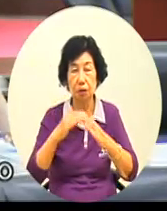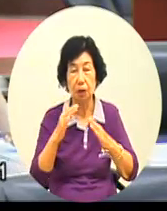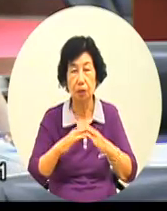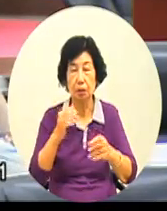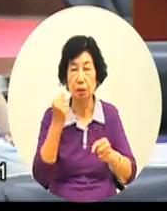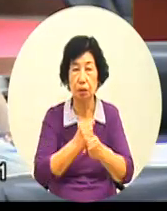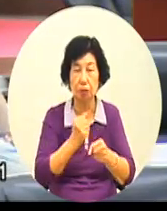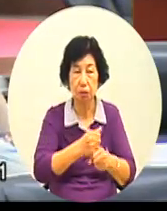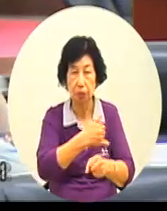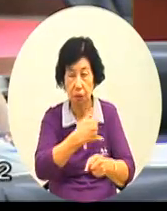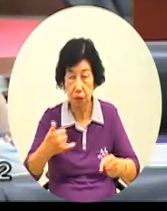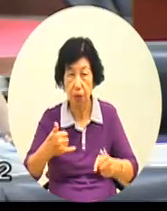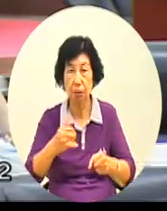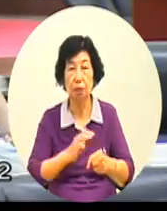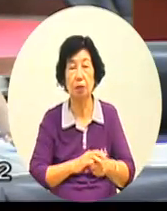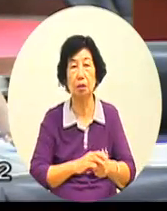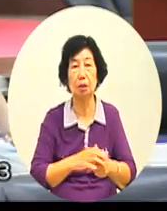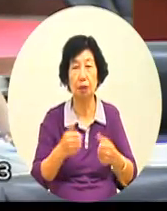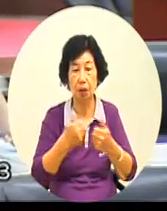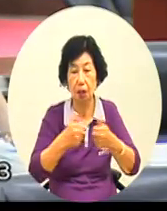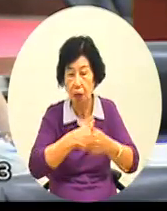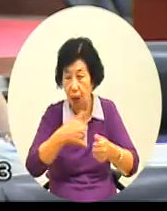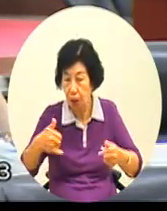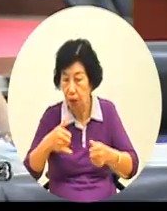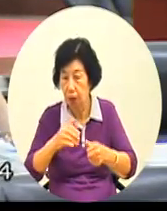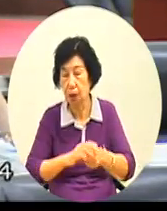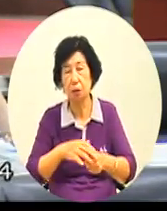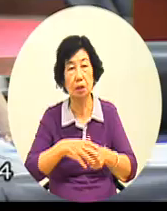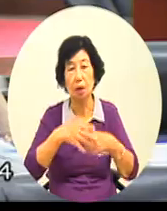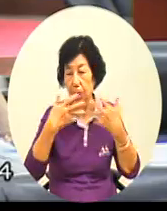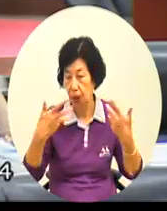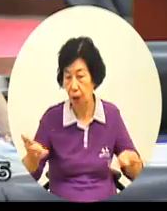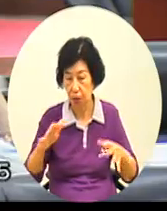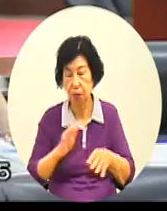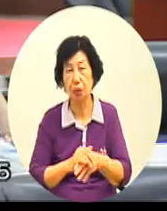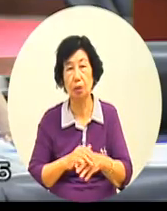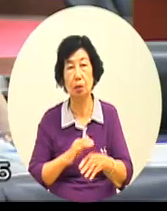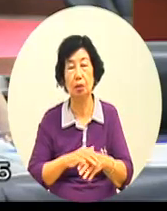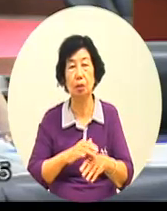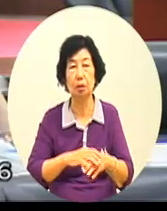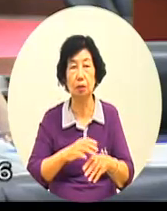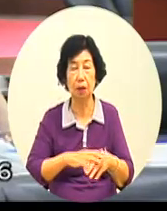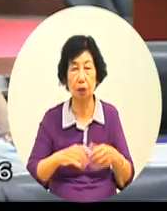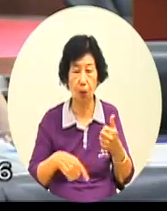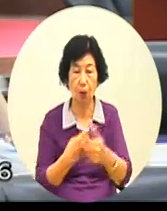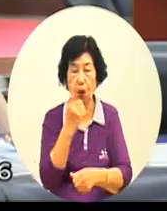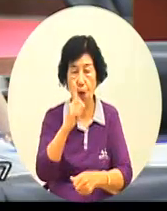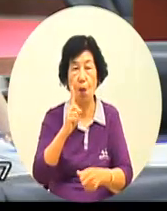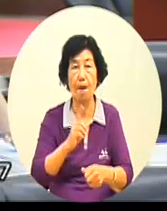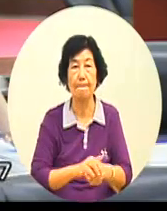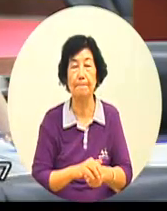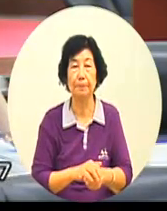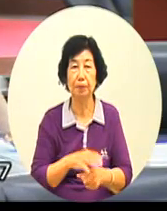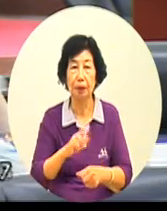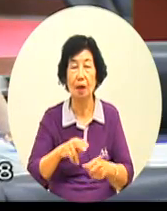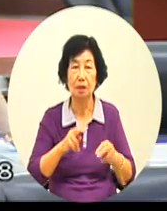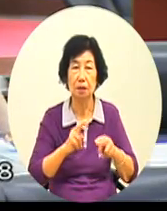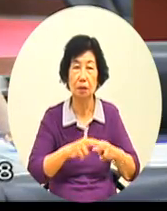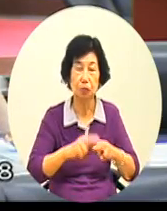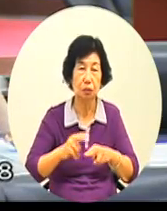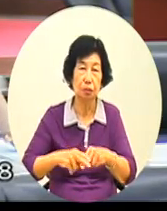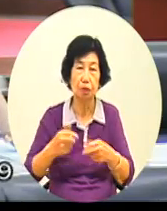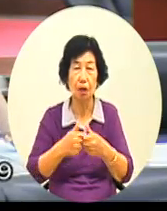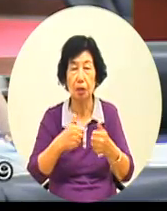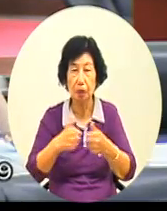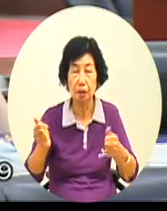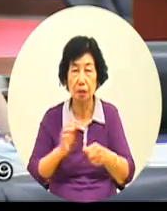会很多的议员其实都是单身。我可以问一下我们现在在座的官员，你是单身的可以举手吗？